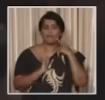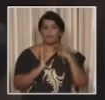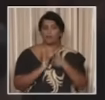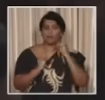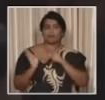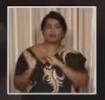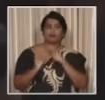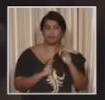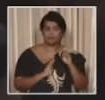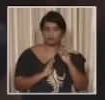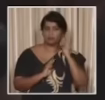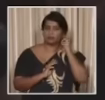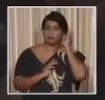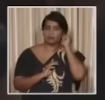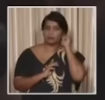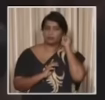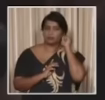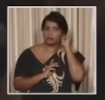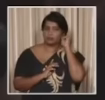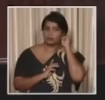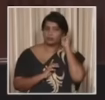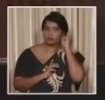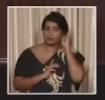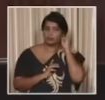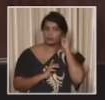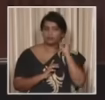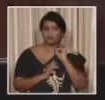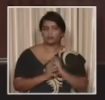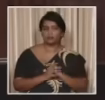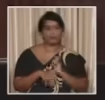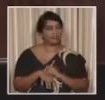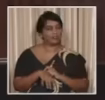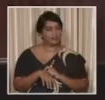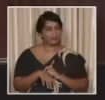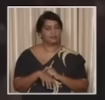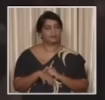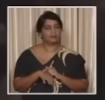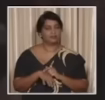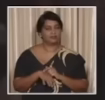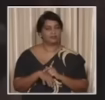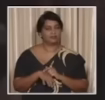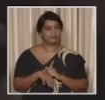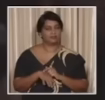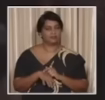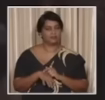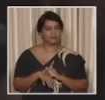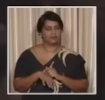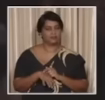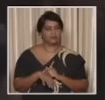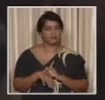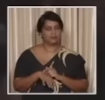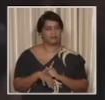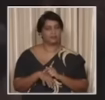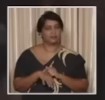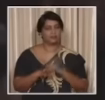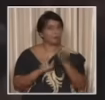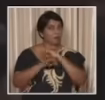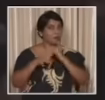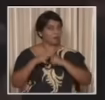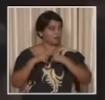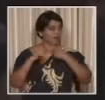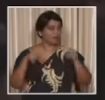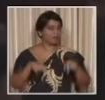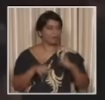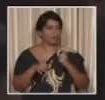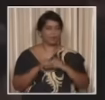AI masidda wenawa. Itu kota etra. Nanti nih kali. Abah, uita kali ing prasne itu wada gya, metuma meka loko prasne ya. Daru